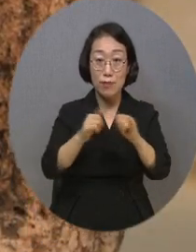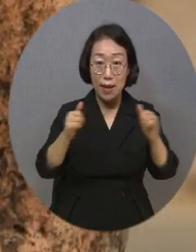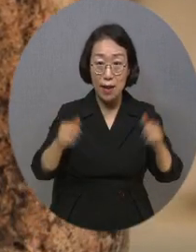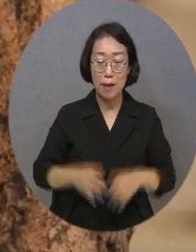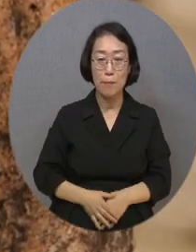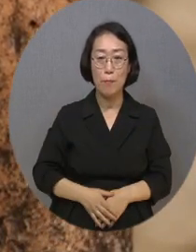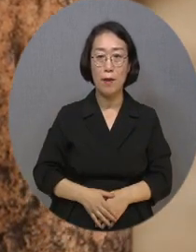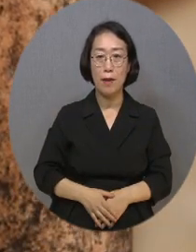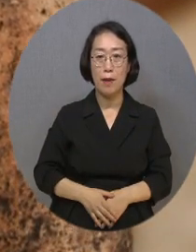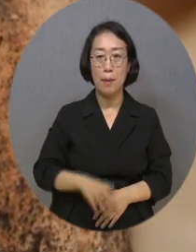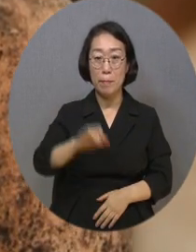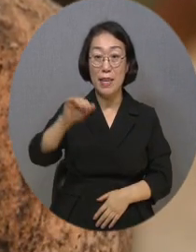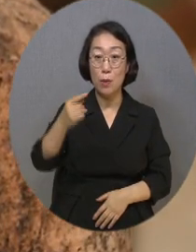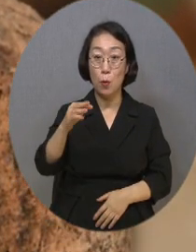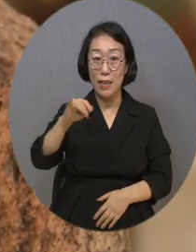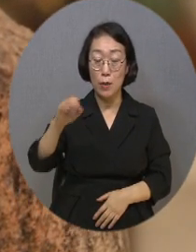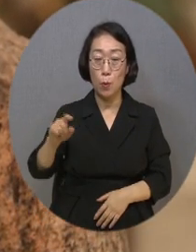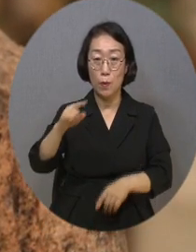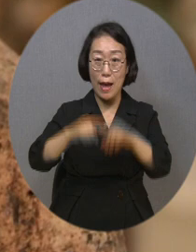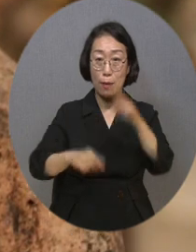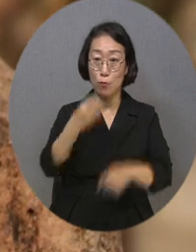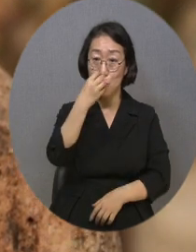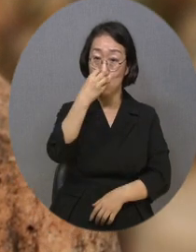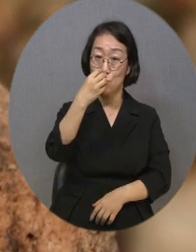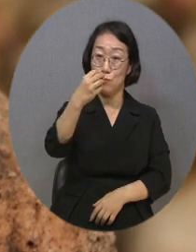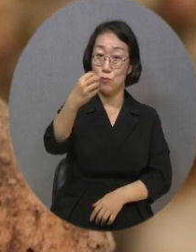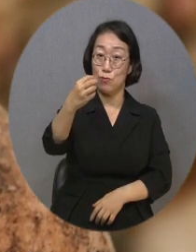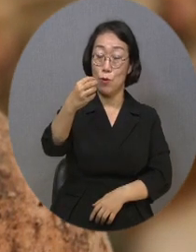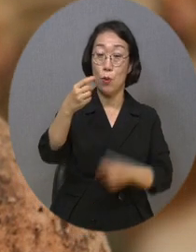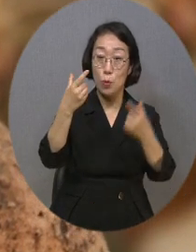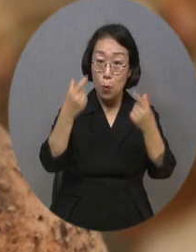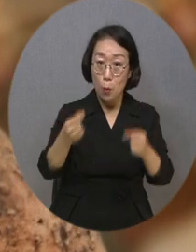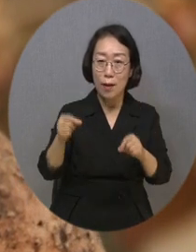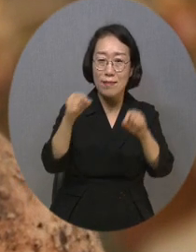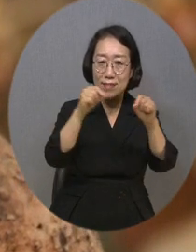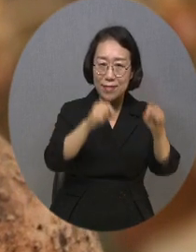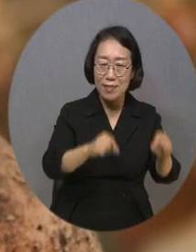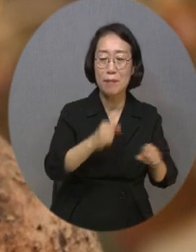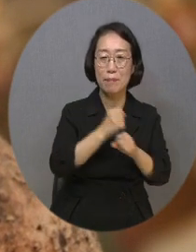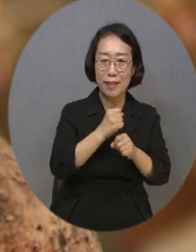코로 사용한 나무에서 연상을 받아 작업을 합니다.